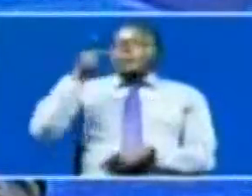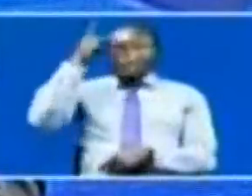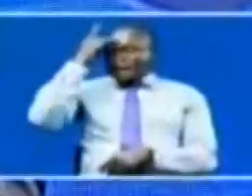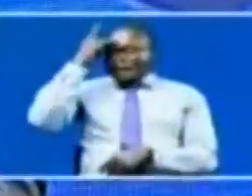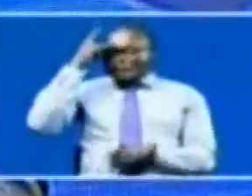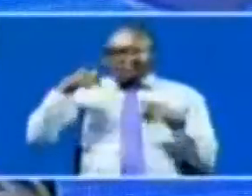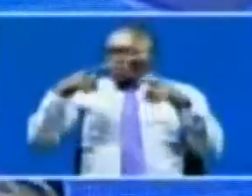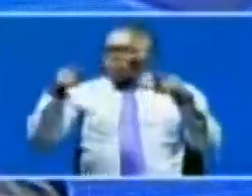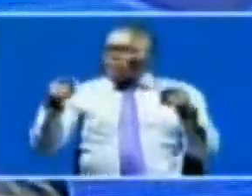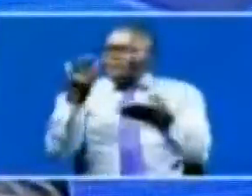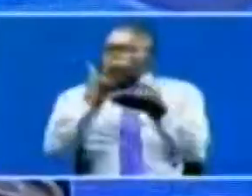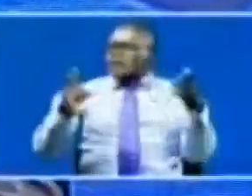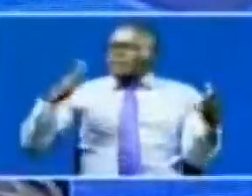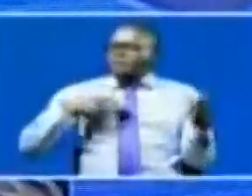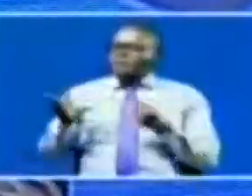watu wasifahamika